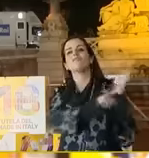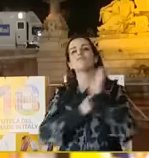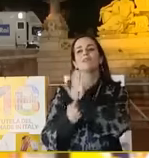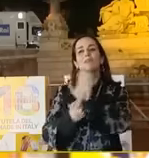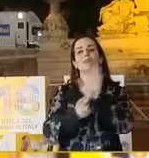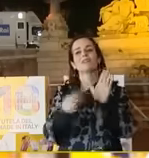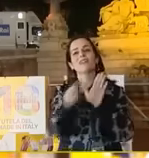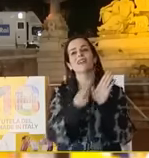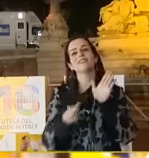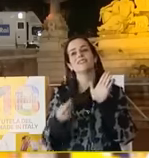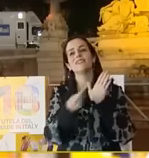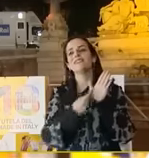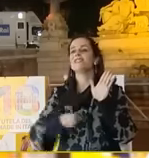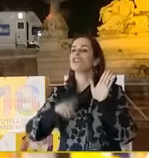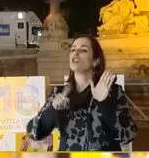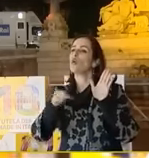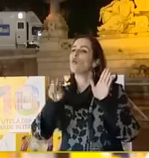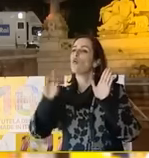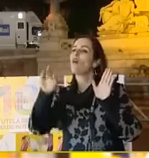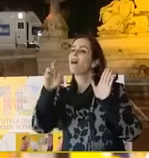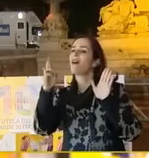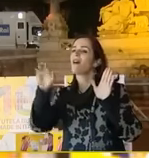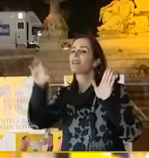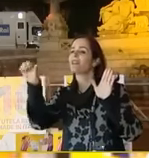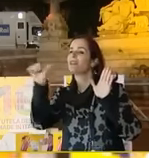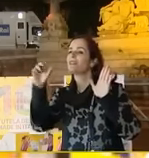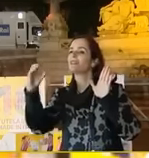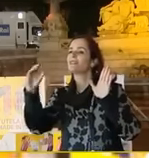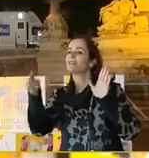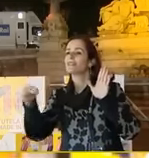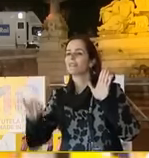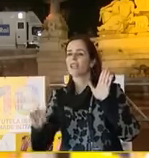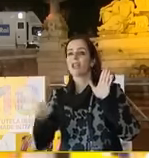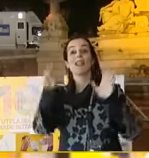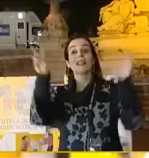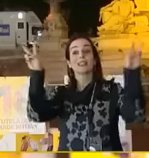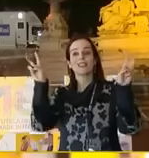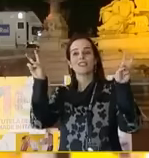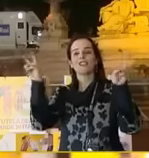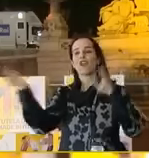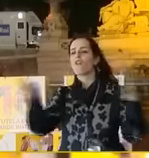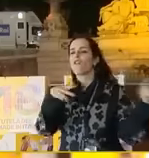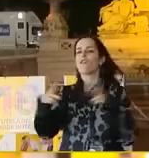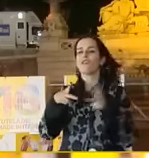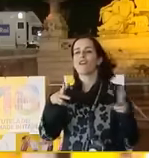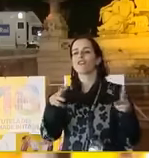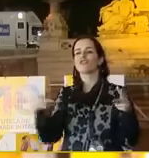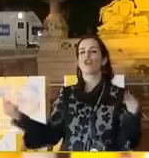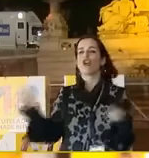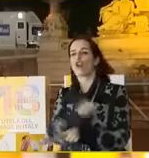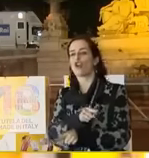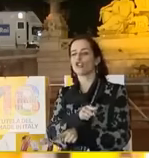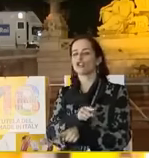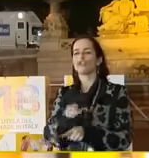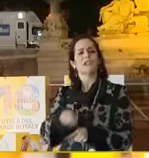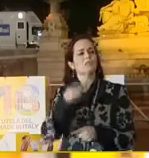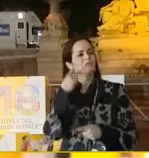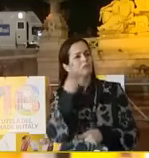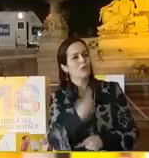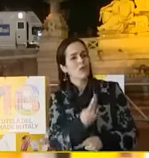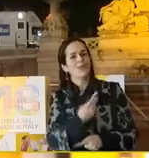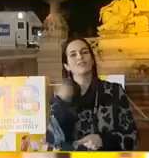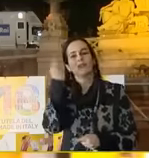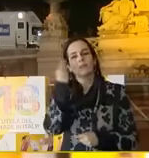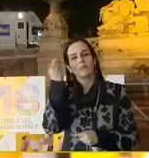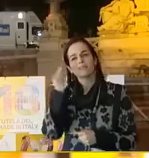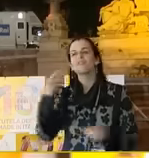disegno di Guareschi, si intitola Controvento, e ogni volta che la guardo penso che è proprio controvento che